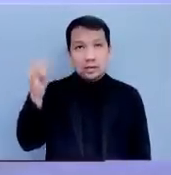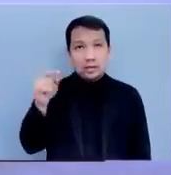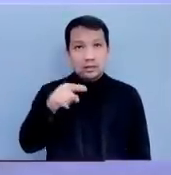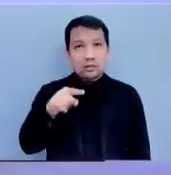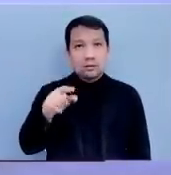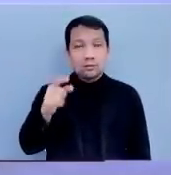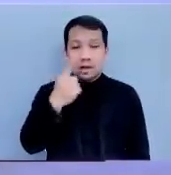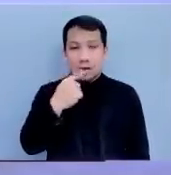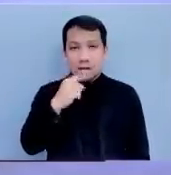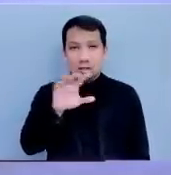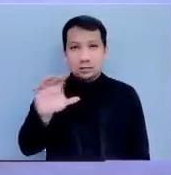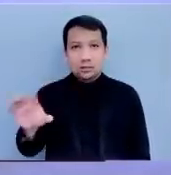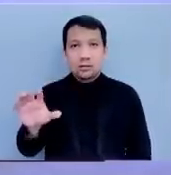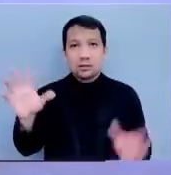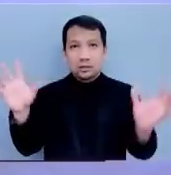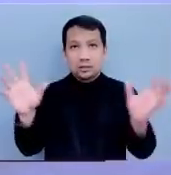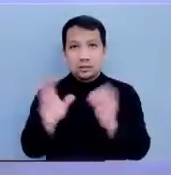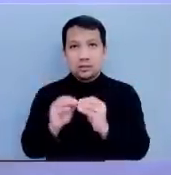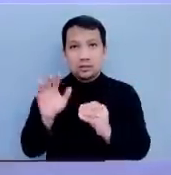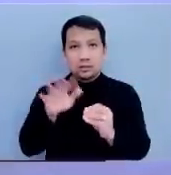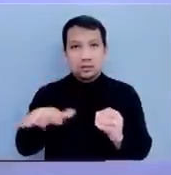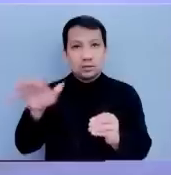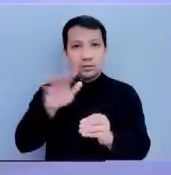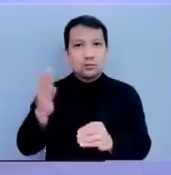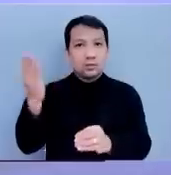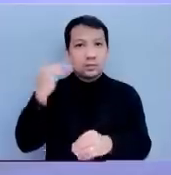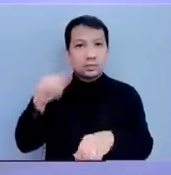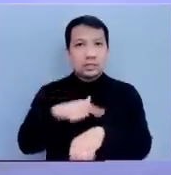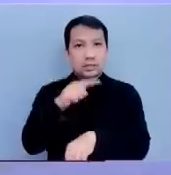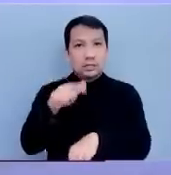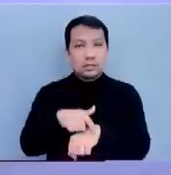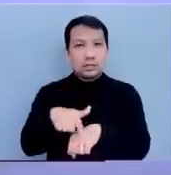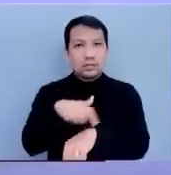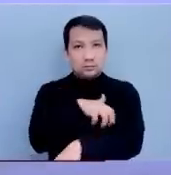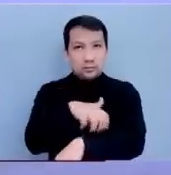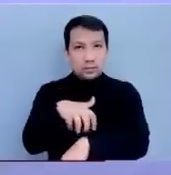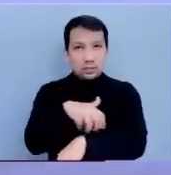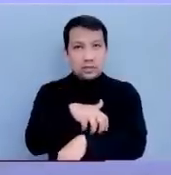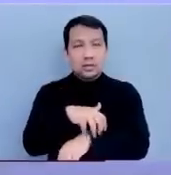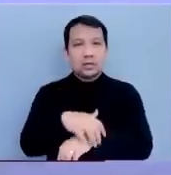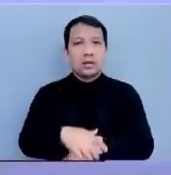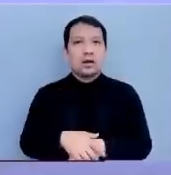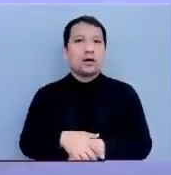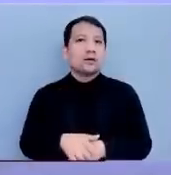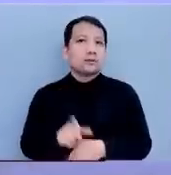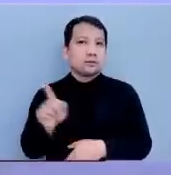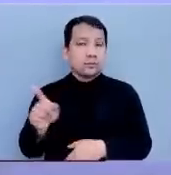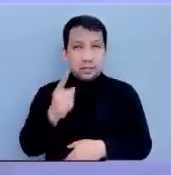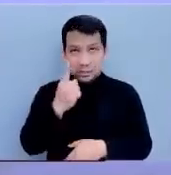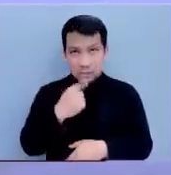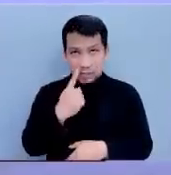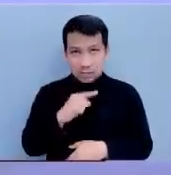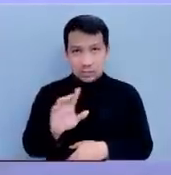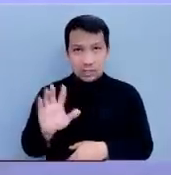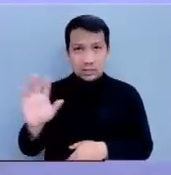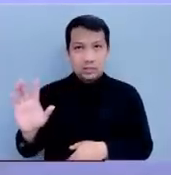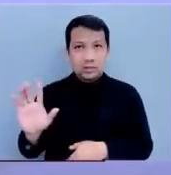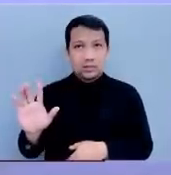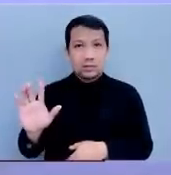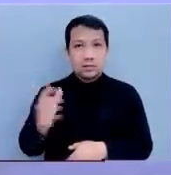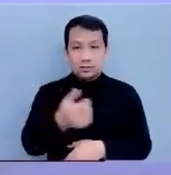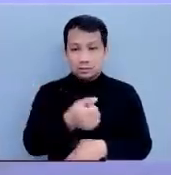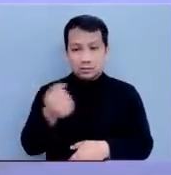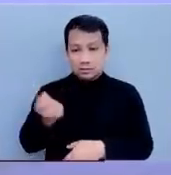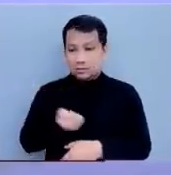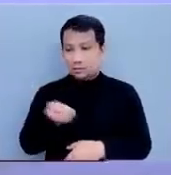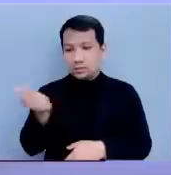pula, yan po ang kabuuan ng dating land area ng Makati City. Ito pong pula, yan po ngayon ang tinatanggal